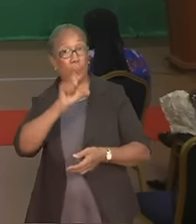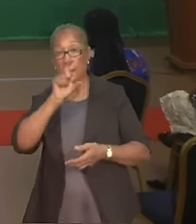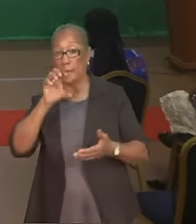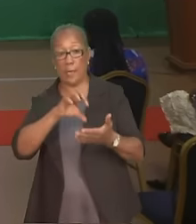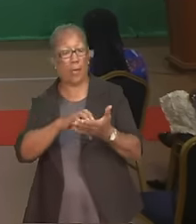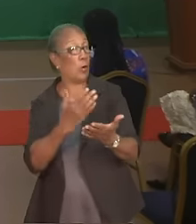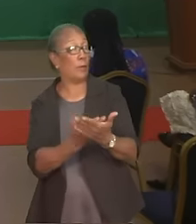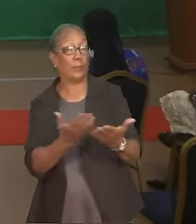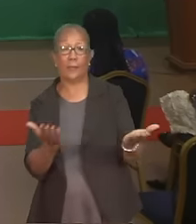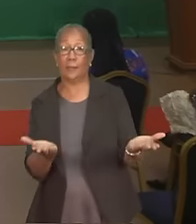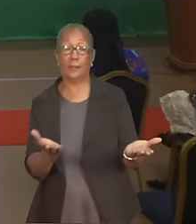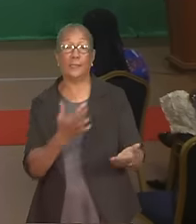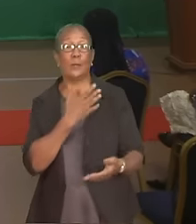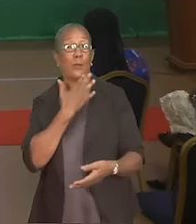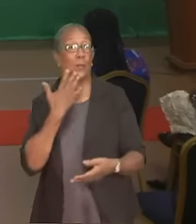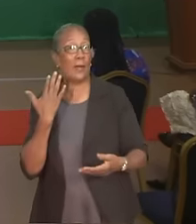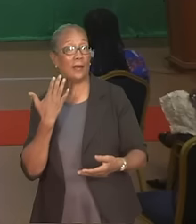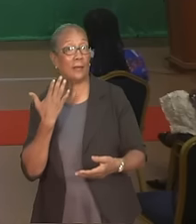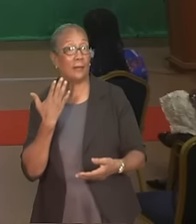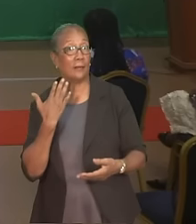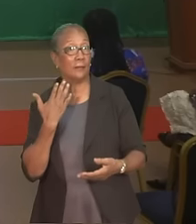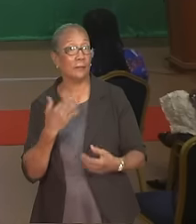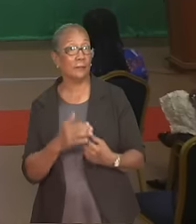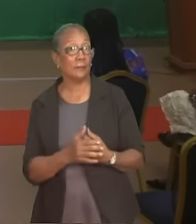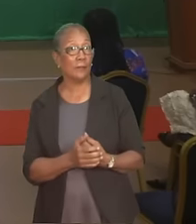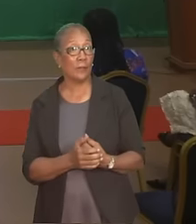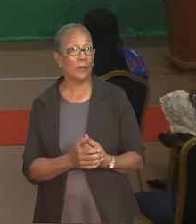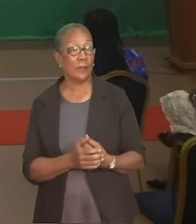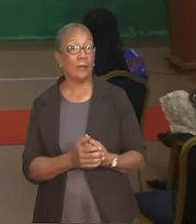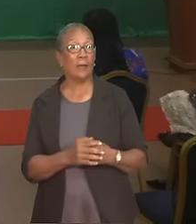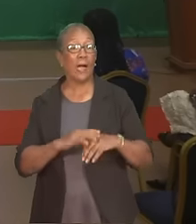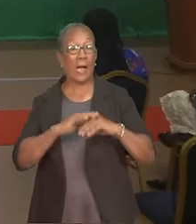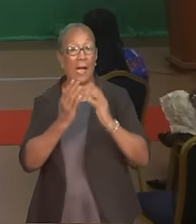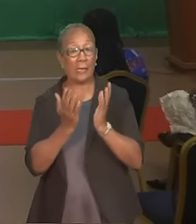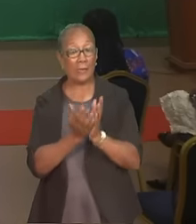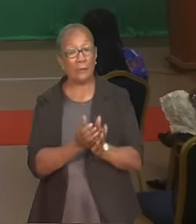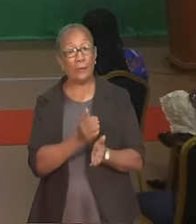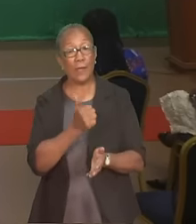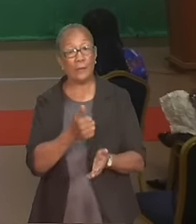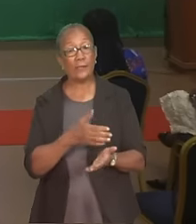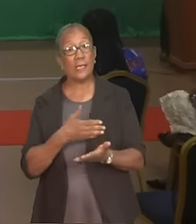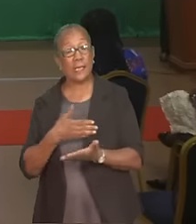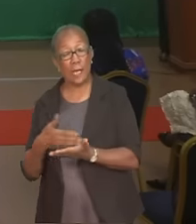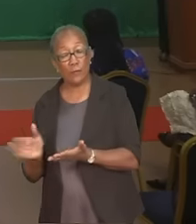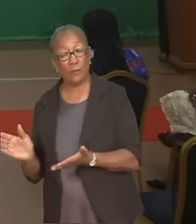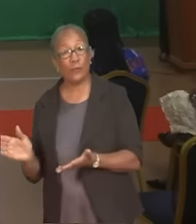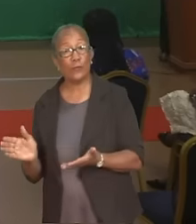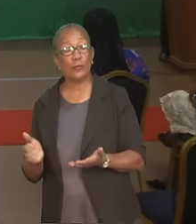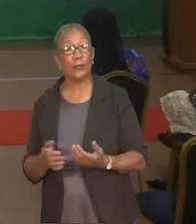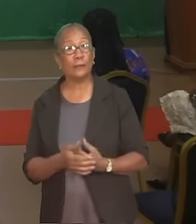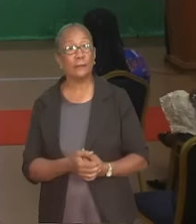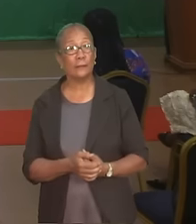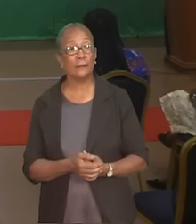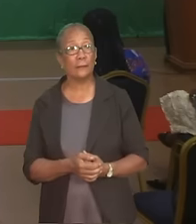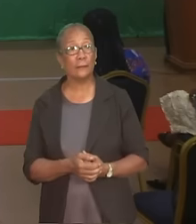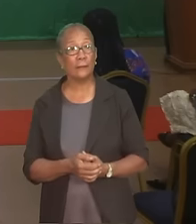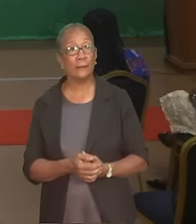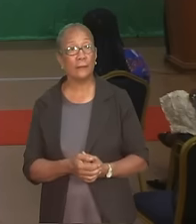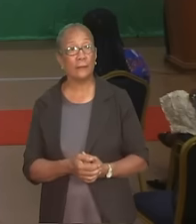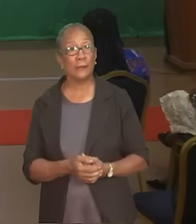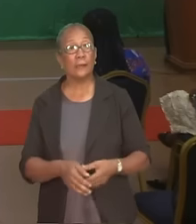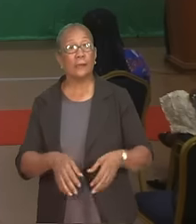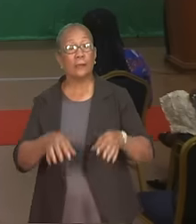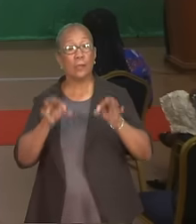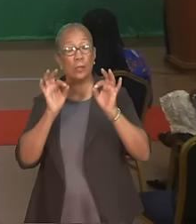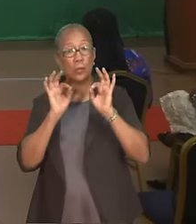simpel. Dat in die hoeveelheid die wij hebben afgevoerd, zullen zijn die niet op de juiste